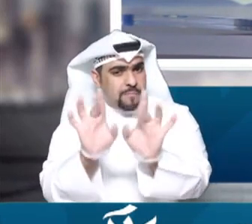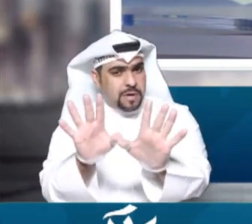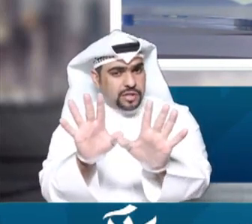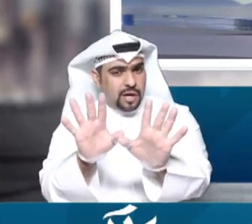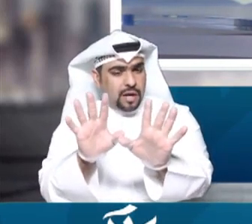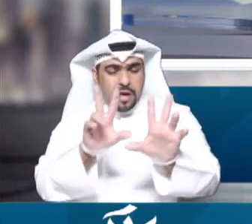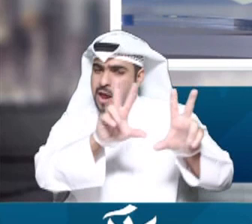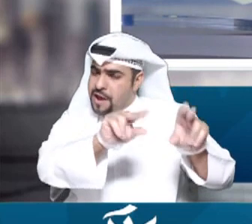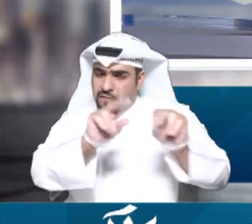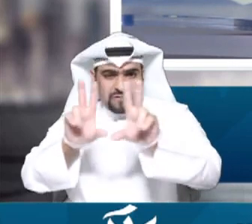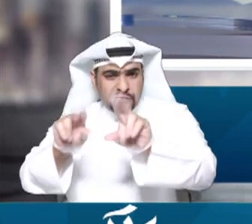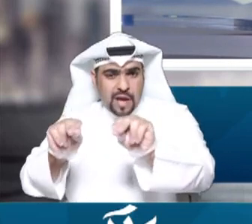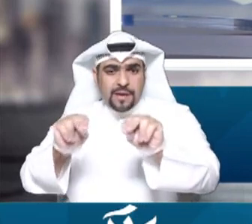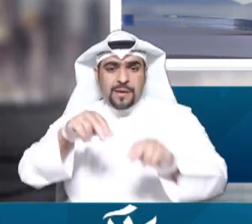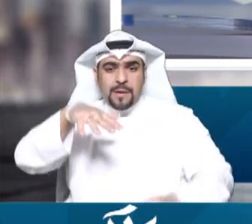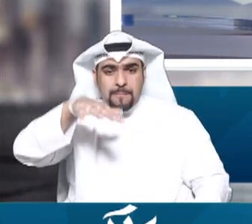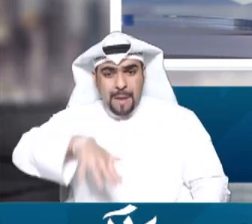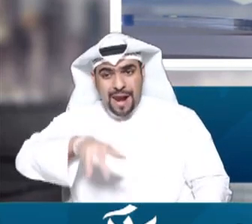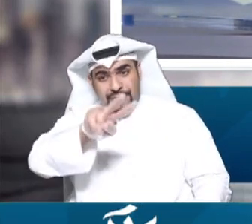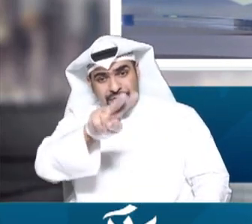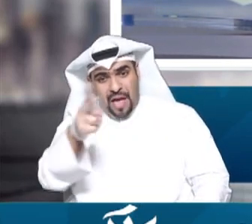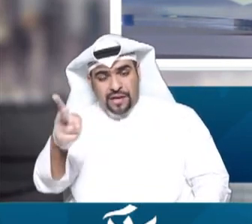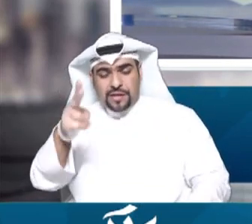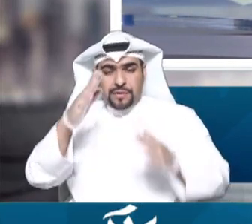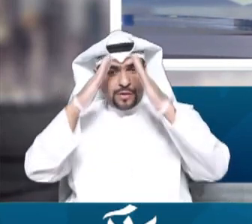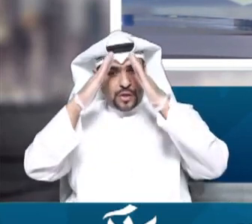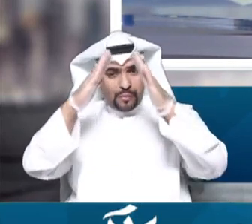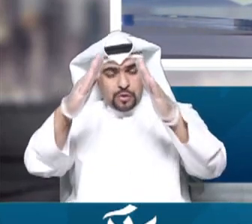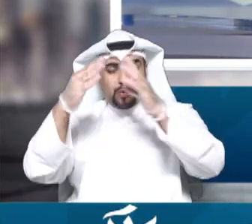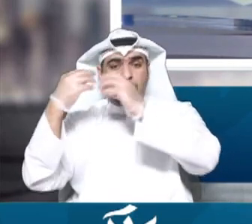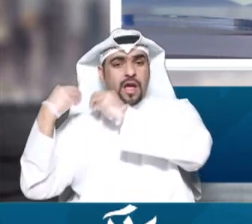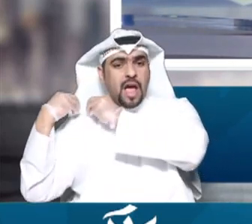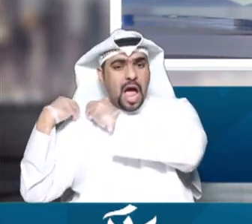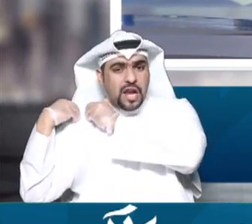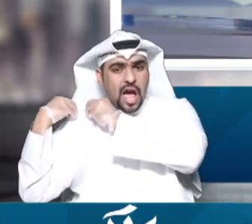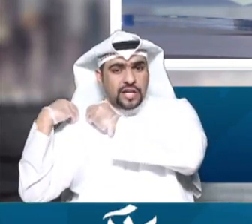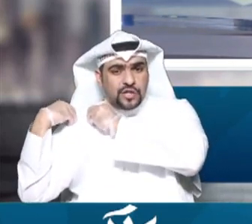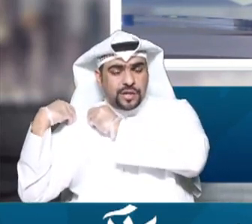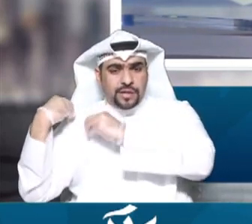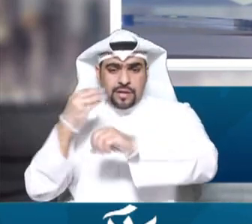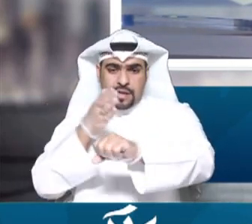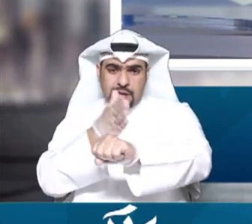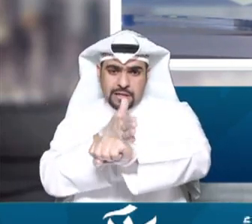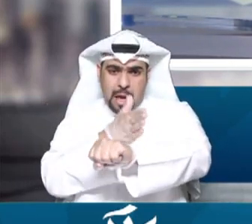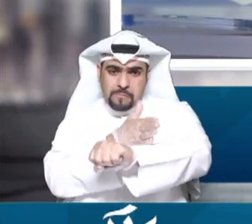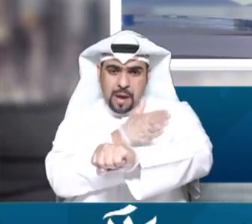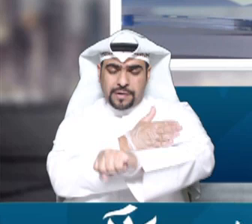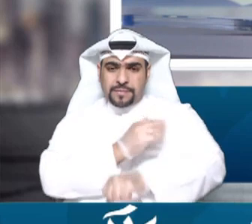من جنسيات ثانية مختلفة، اللي كلهم بلا استثناء قاعد يقومون